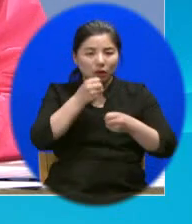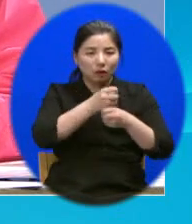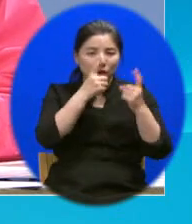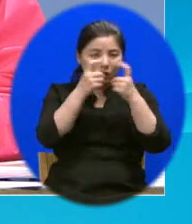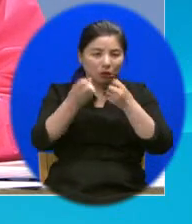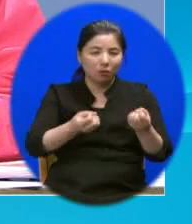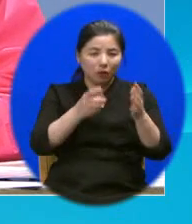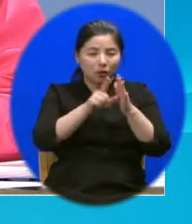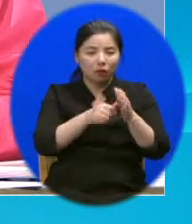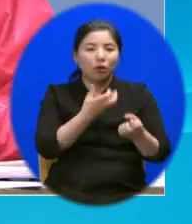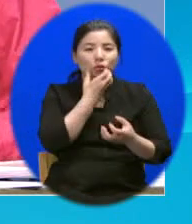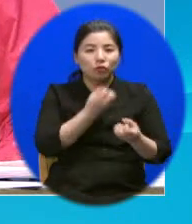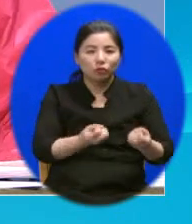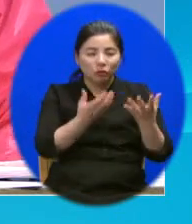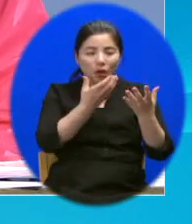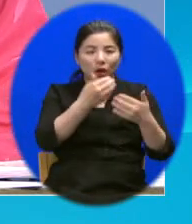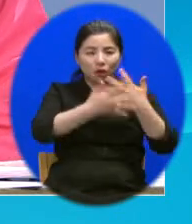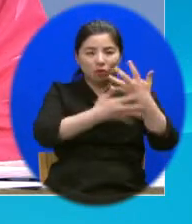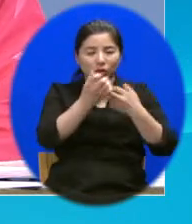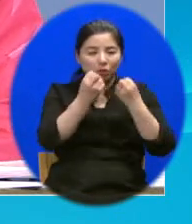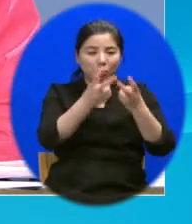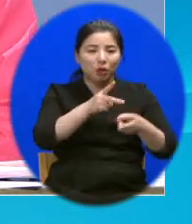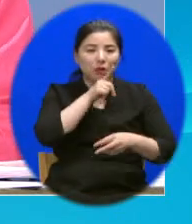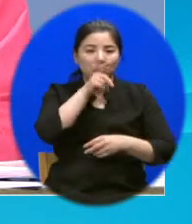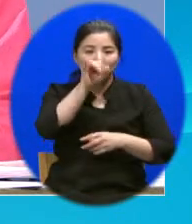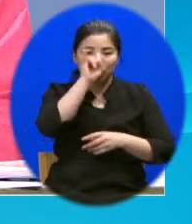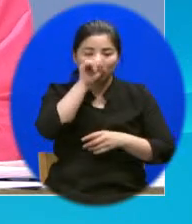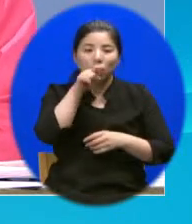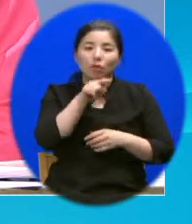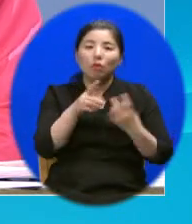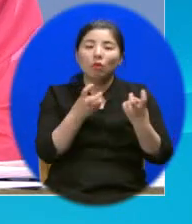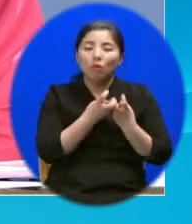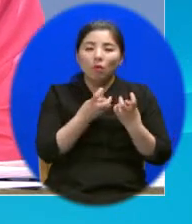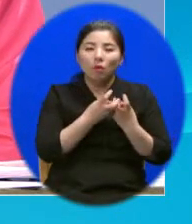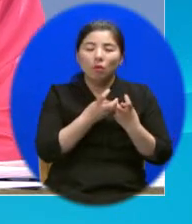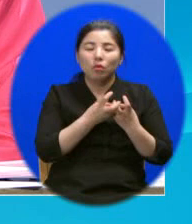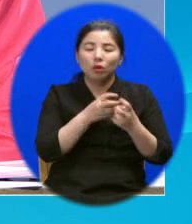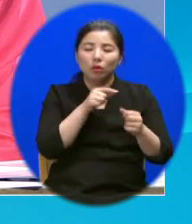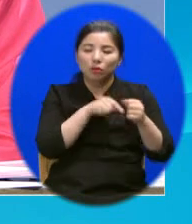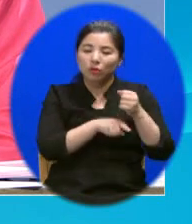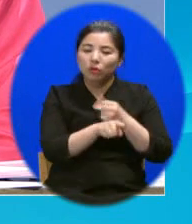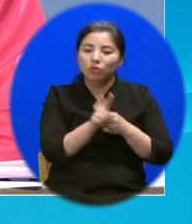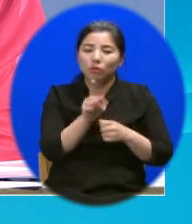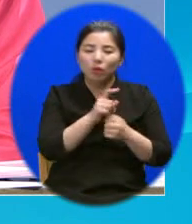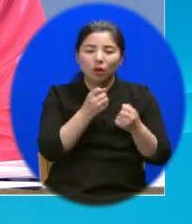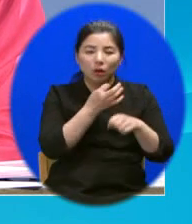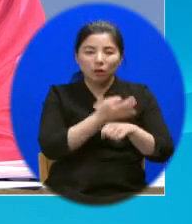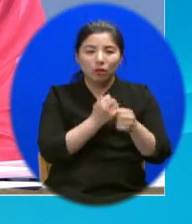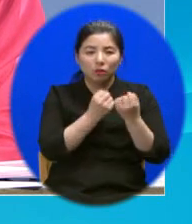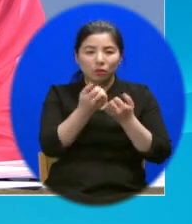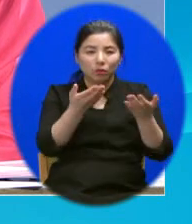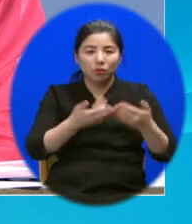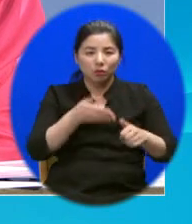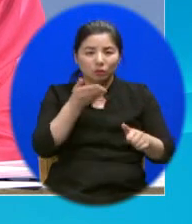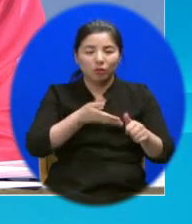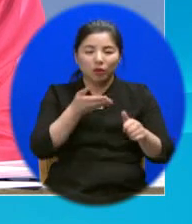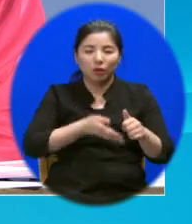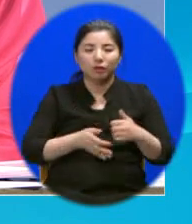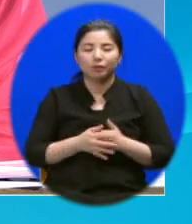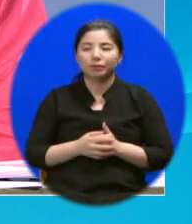축하 동영상을 보내셨다고 되어 있는데 이것이 어떻게 된 경우인지 간략하게 좀 말씀을 해주셨으면